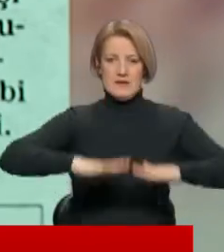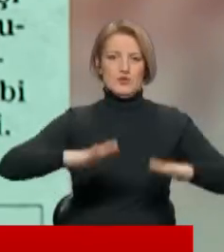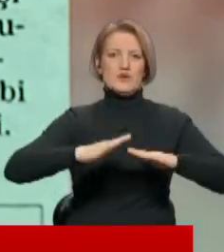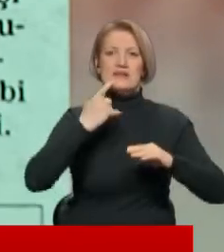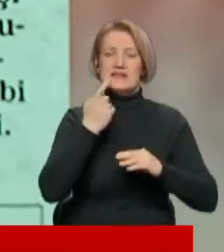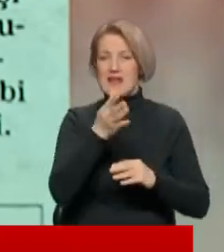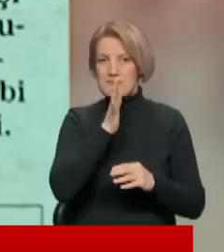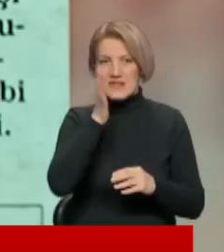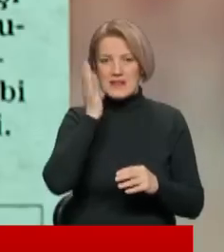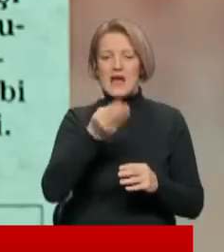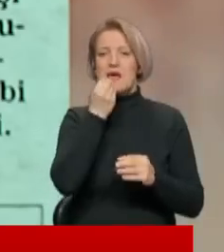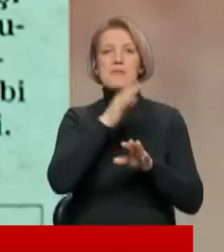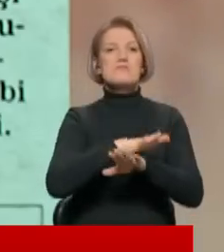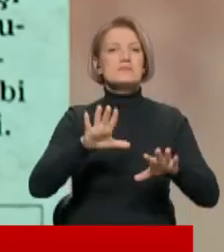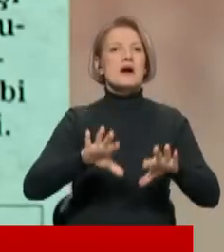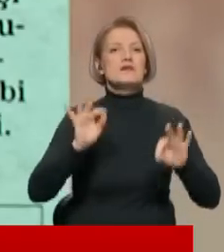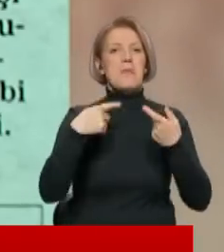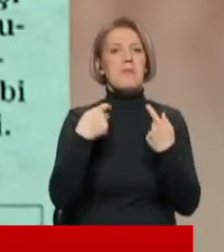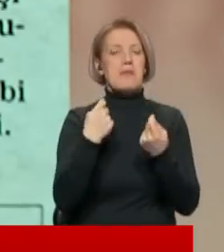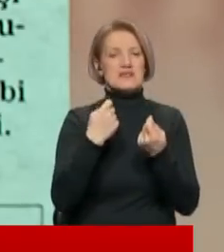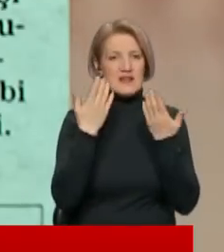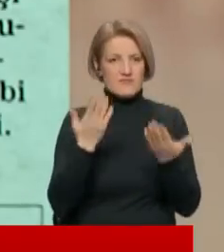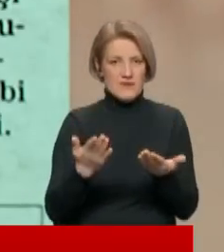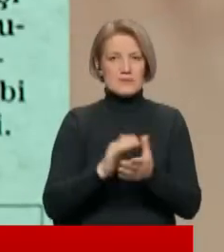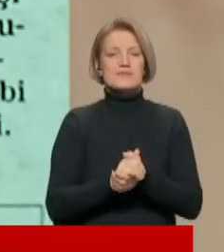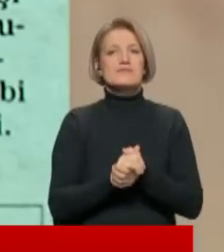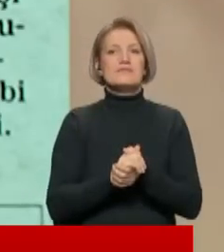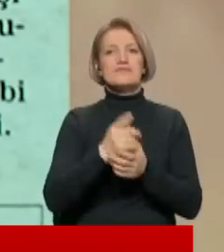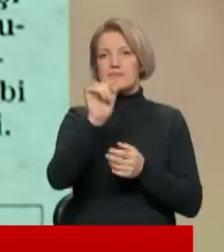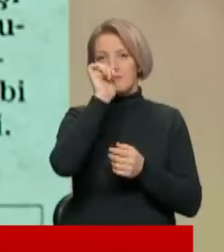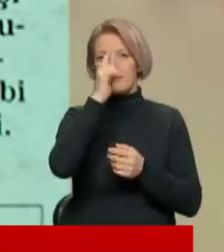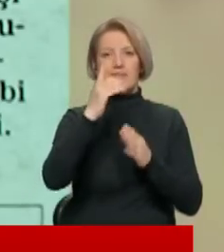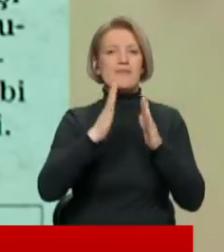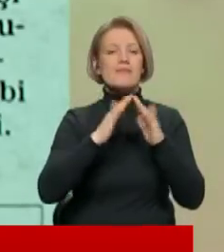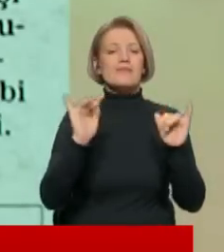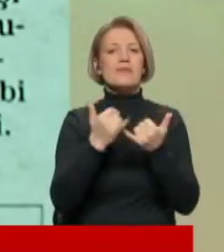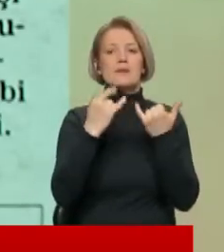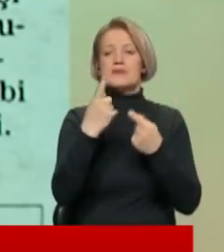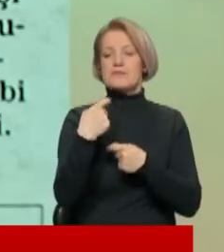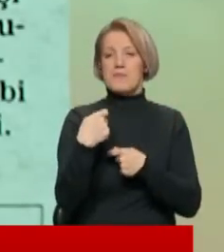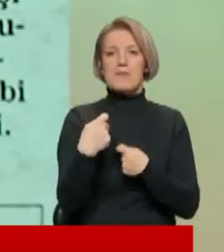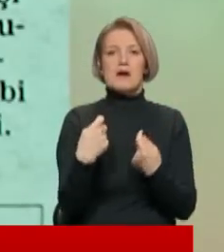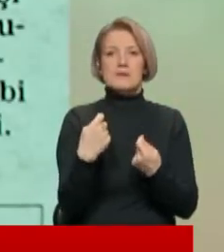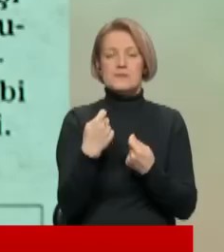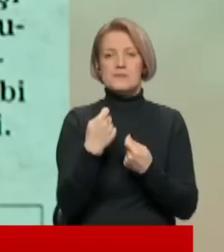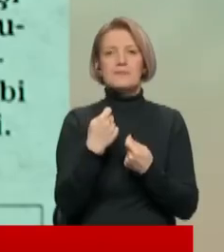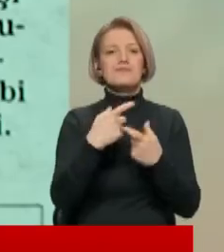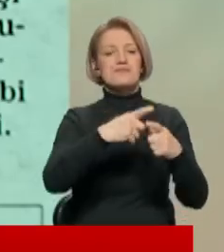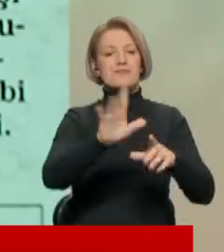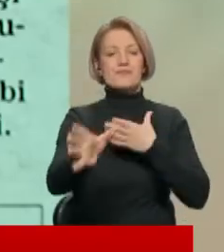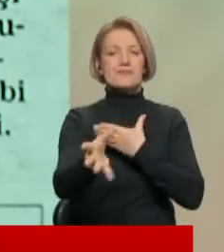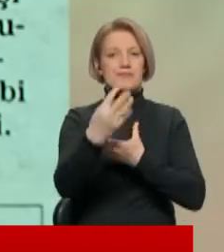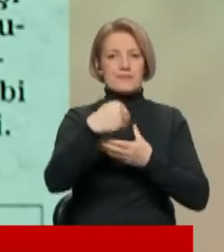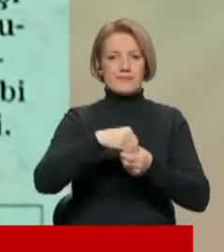zor olacak en ucuz ürünler tercih edilse bile alkollü bir Eğlencenin maliyeti mezeler dahil